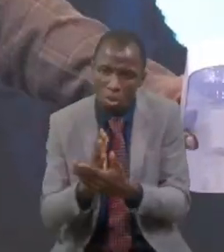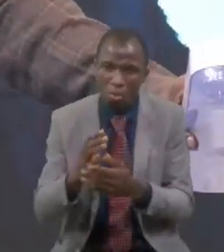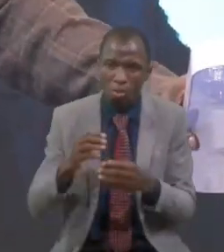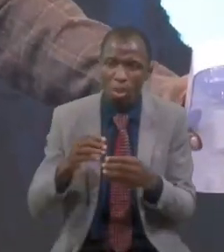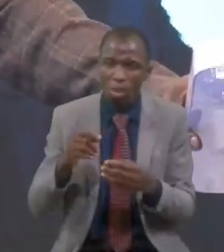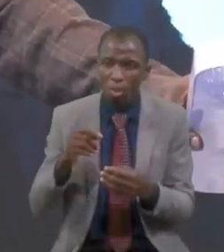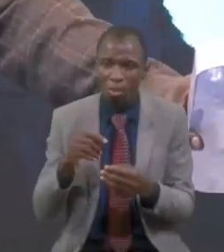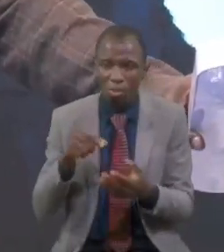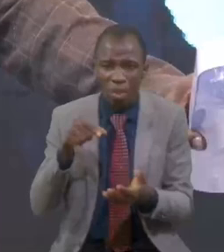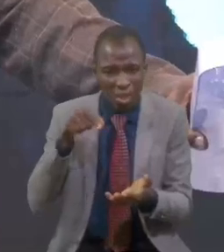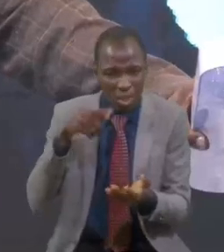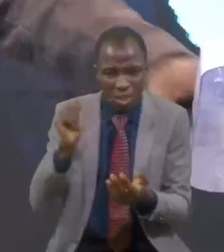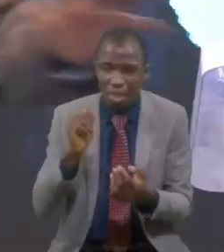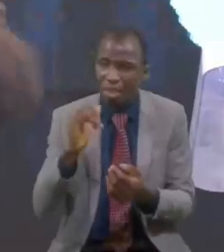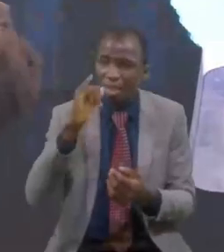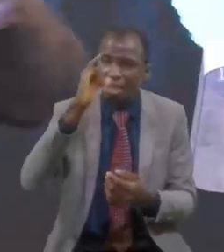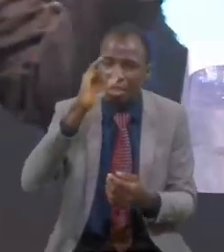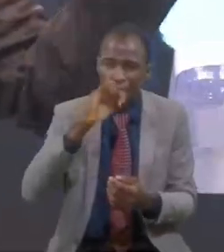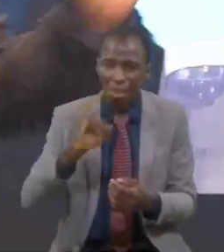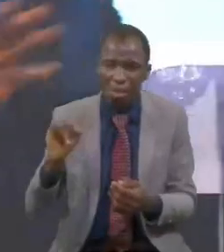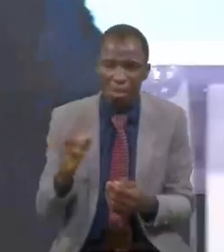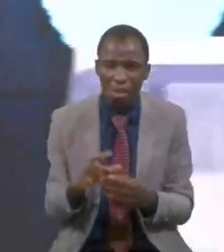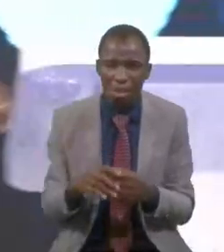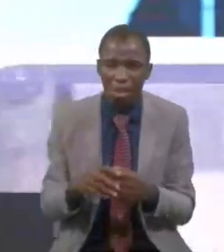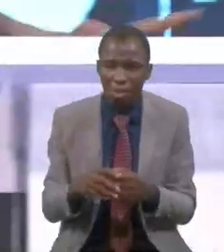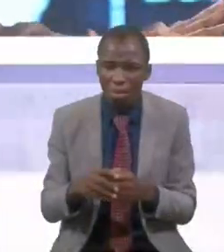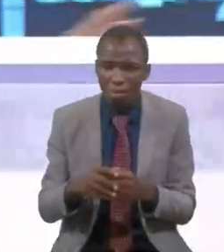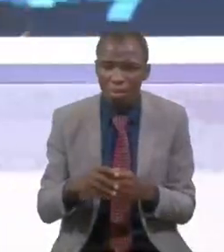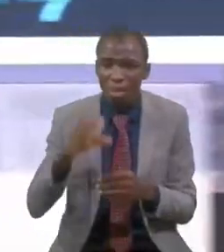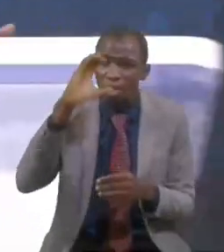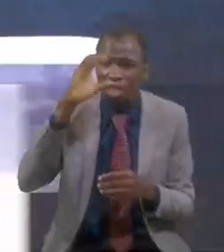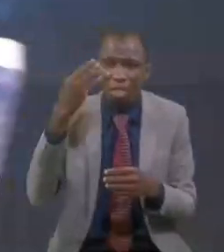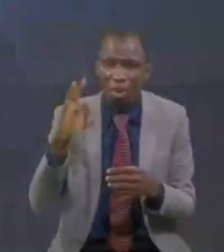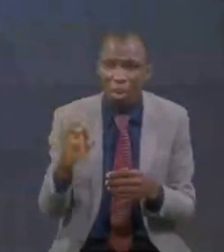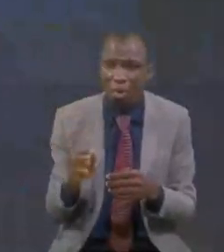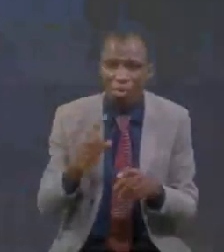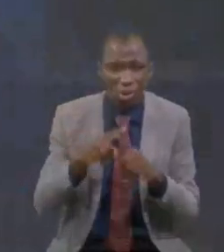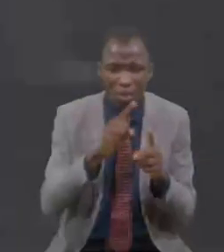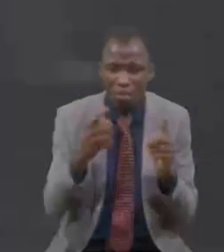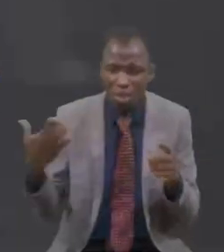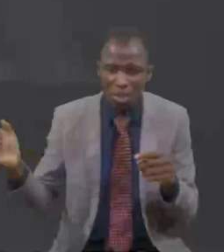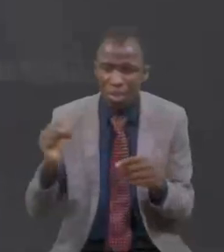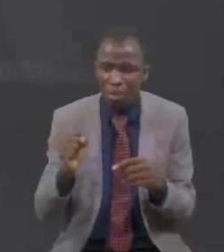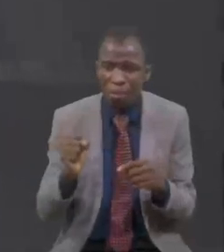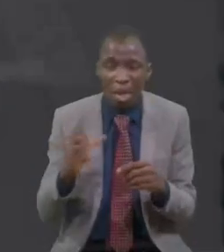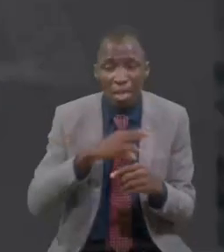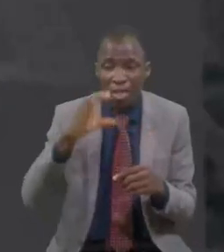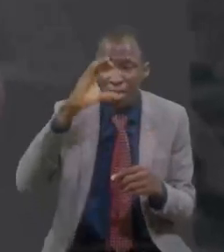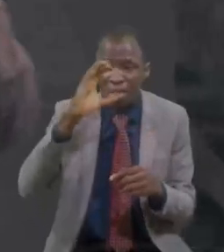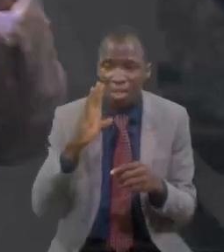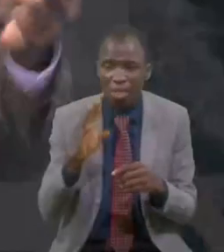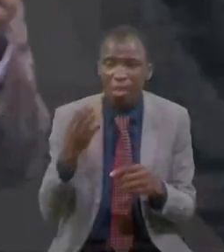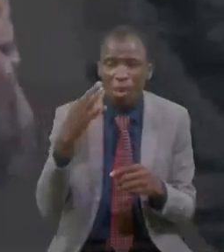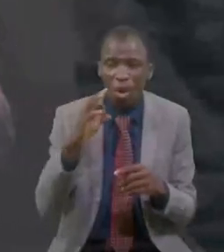rejeter l'alcool et la cigarette vous devez rejeter cette